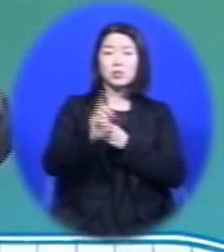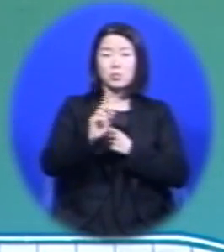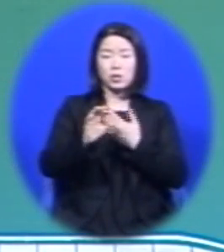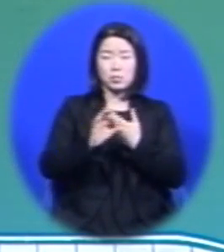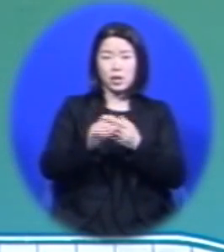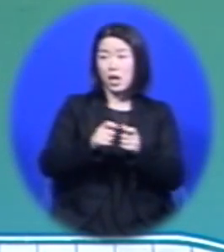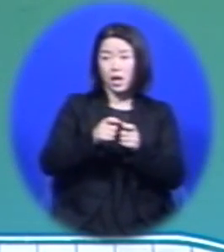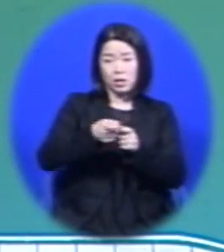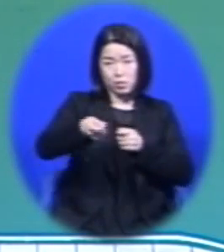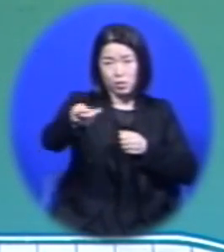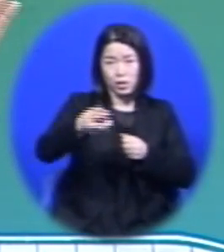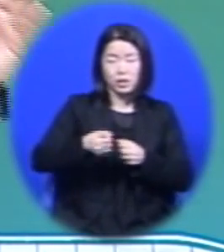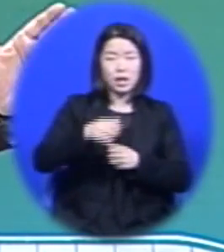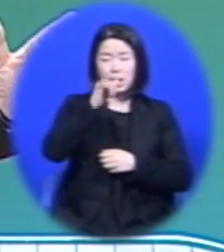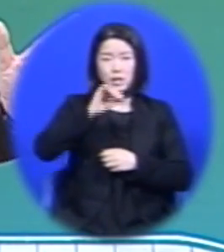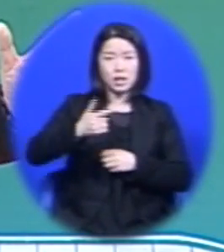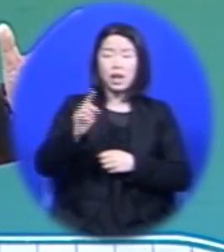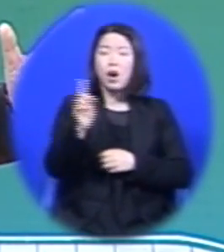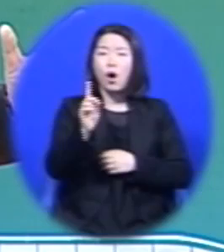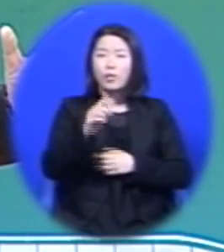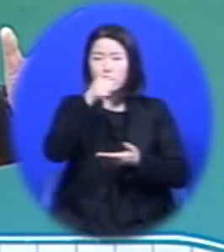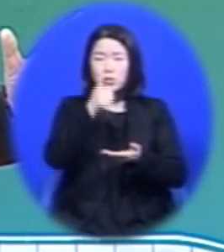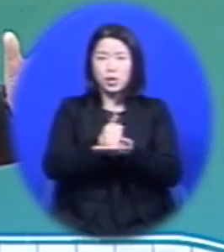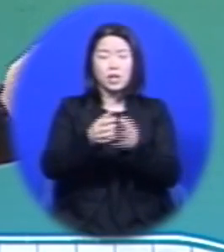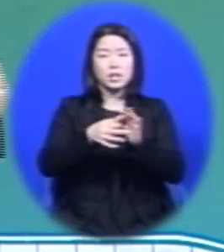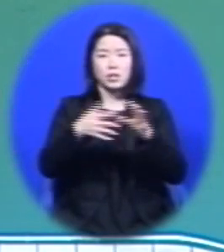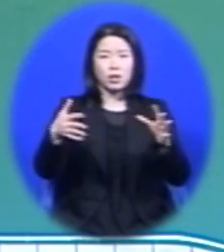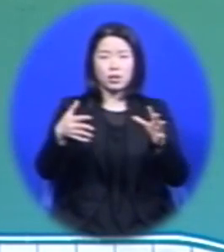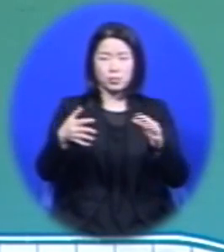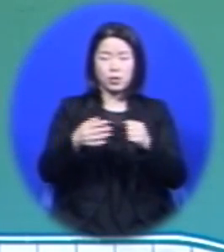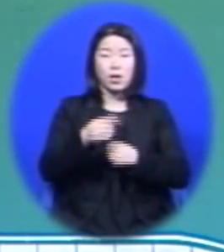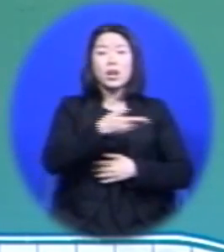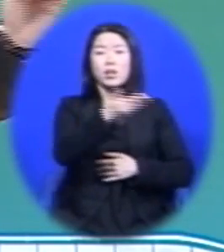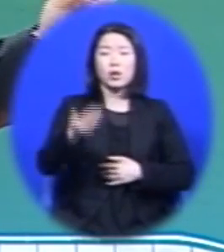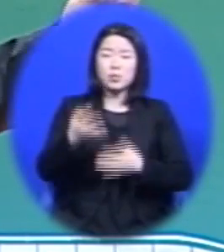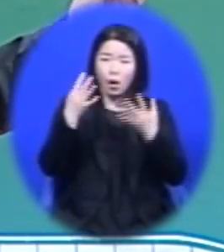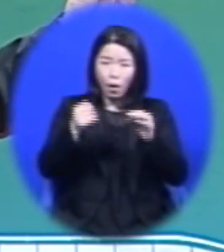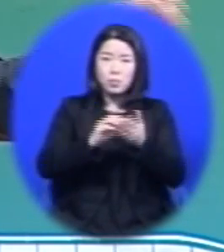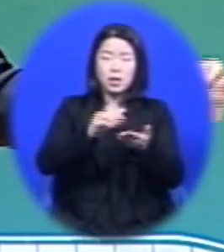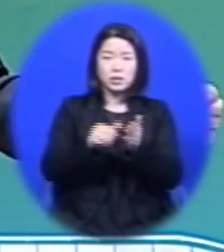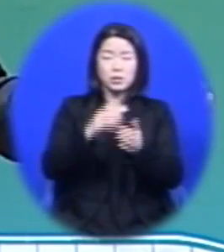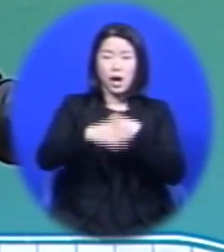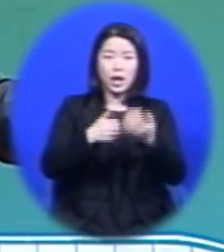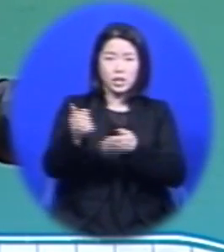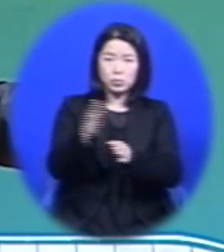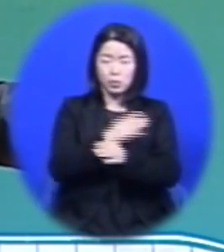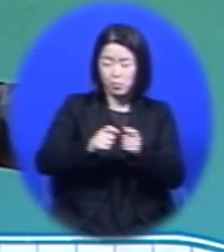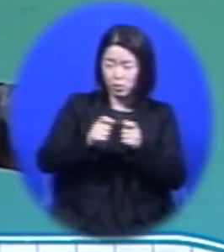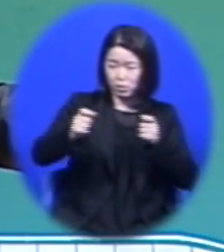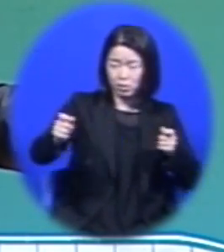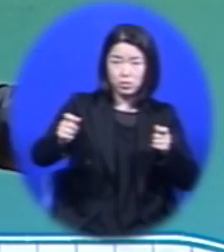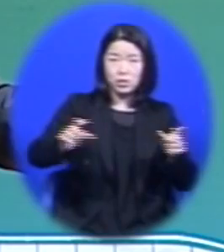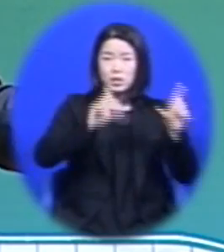거리의 개념이기보다는 어떤 죄를 지었다 하더라도 여러분이 얼만큼 지금 하나님에게서부터 멀리 떨어져 산다